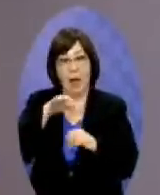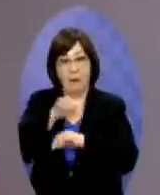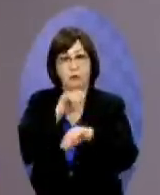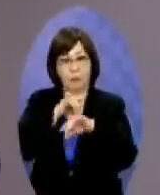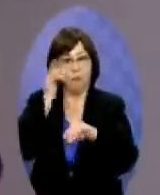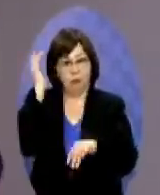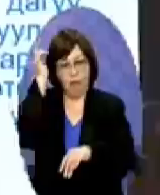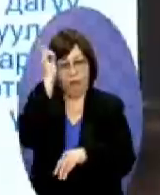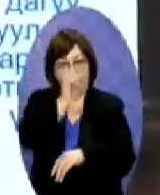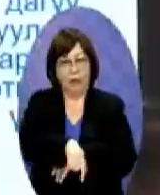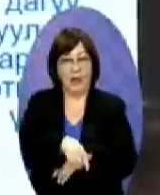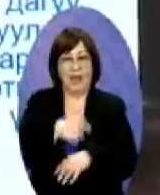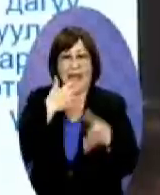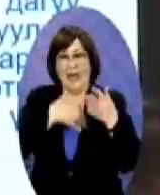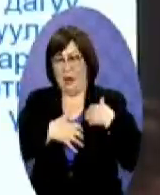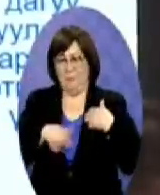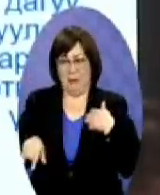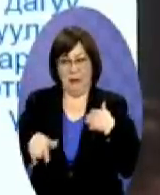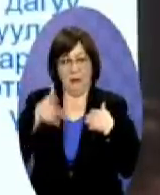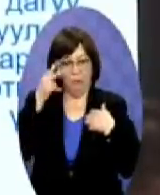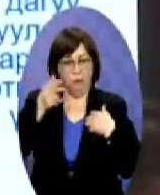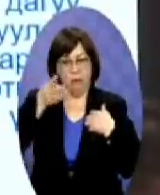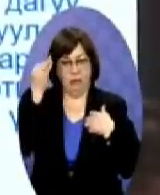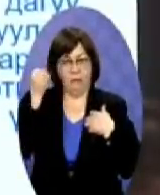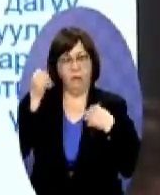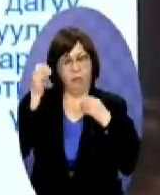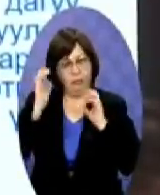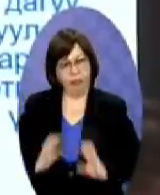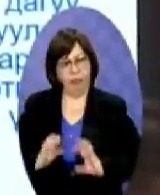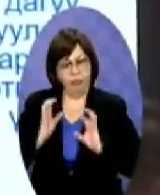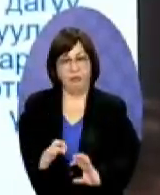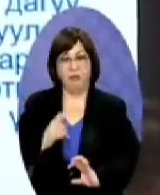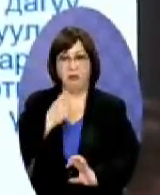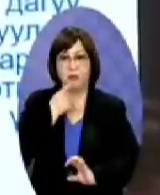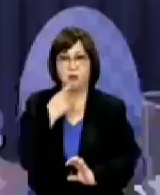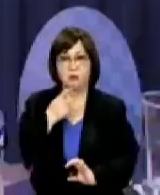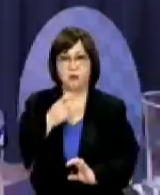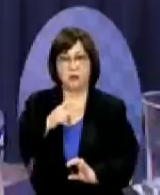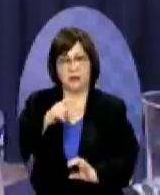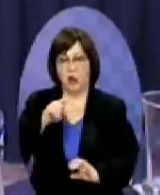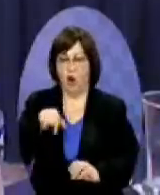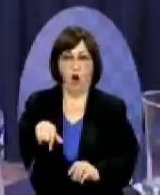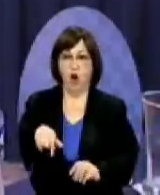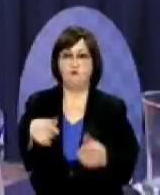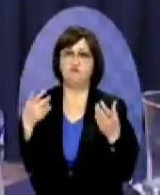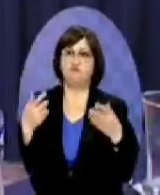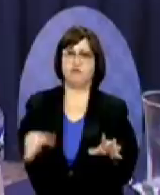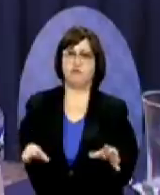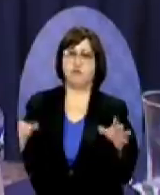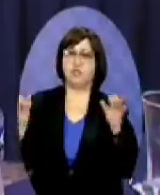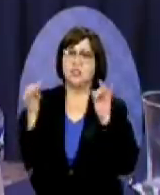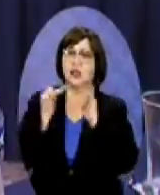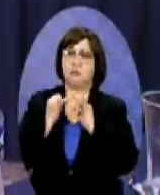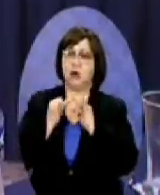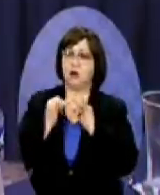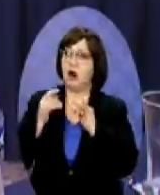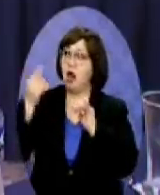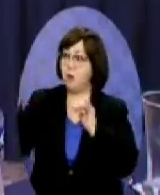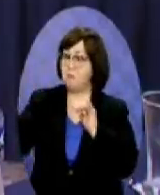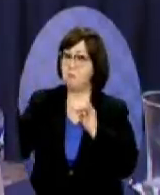3-аас 5 хоног хүлээхээс өөр аргагүй болдог гэд олон шүүмжилттэй асуудал байлаа. Харин одоо энэ асуудлыг зайнаас захимаар шийдэх боломжтой